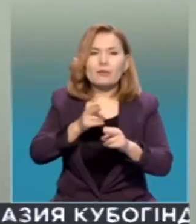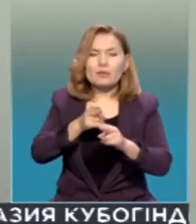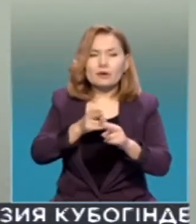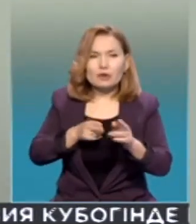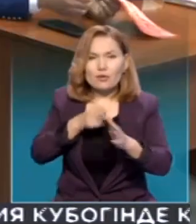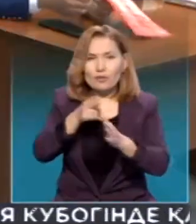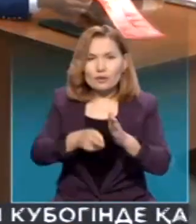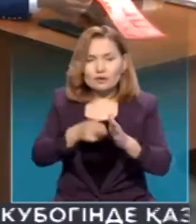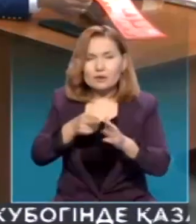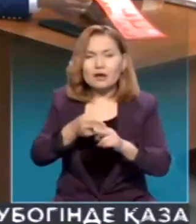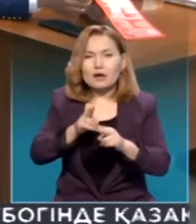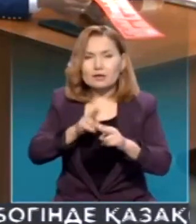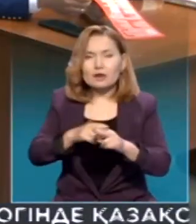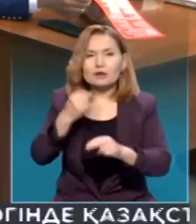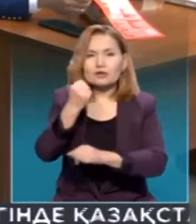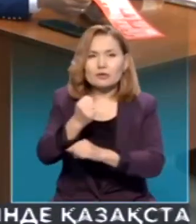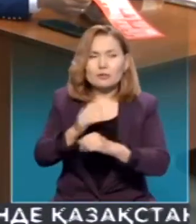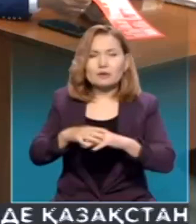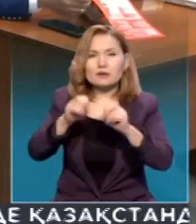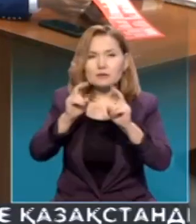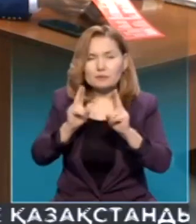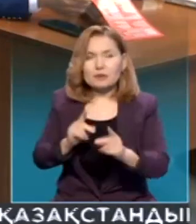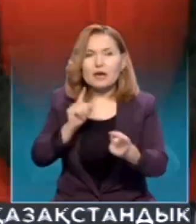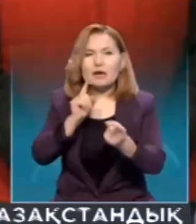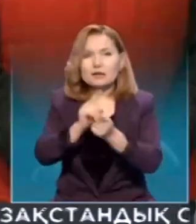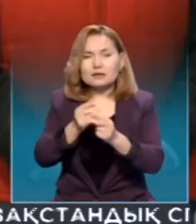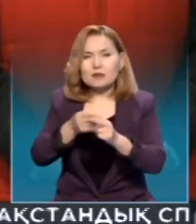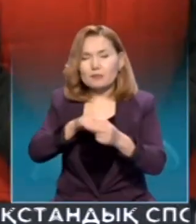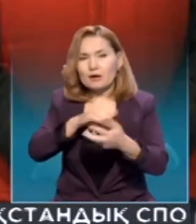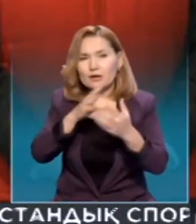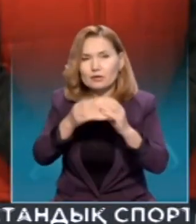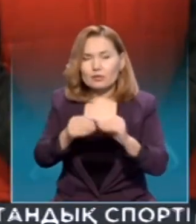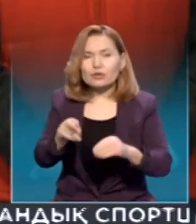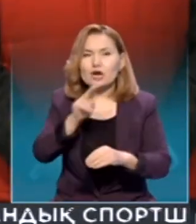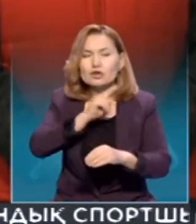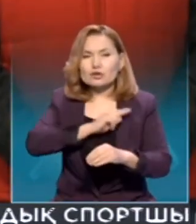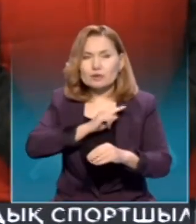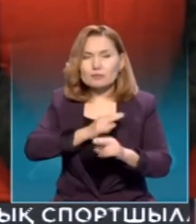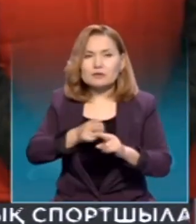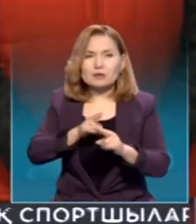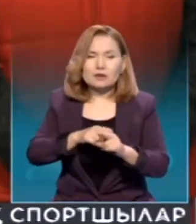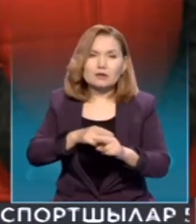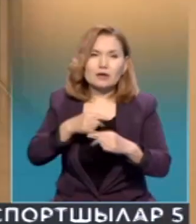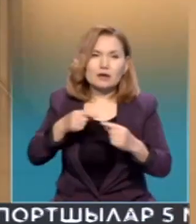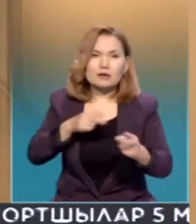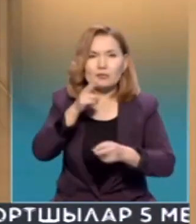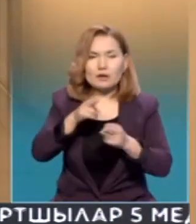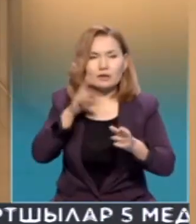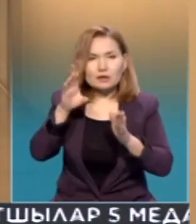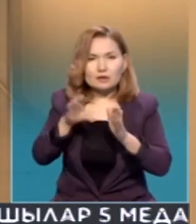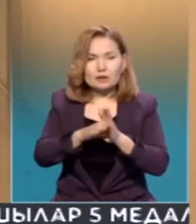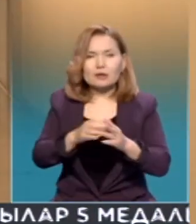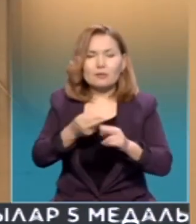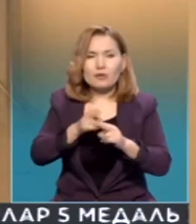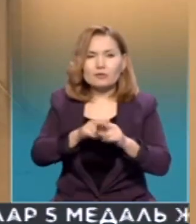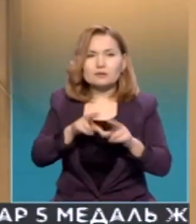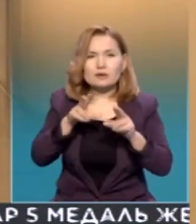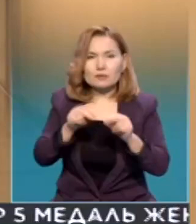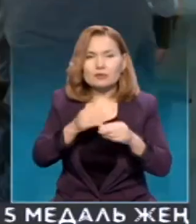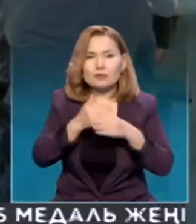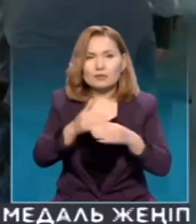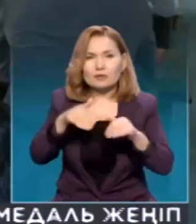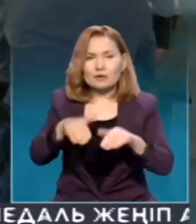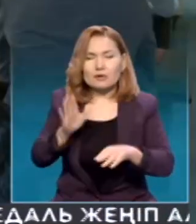қазіргі жай-күйімен танысып, ұсыныс-тілектерін тыңдады. Қоғамдық бірлестік атынан мәжіліс депутаттығына 66 үміткер ұсынылған. Батыс пен шығысты, оңтүстік пен